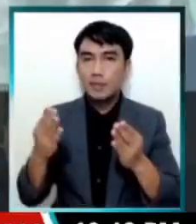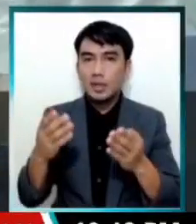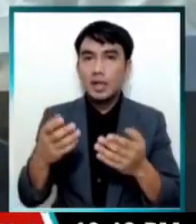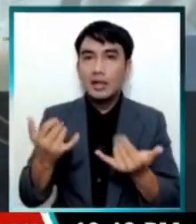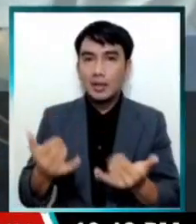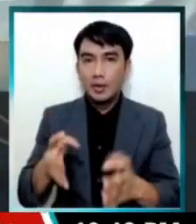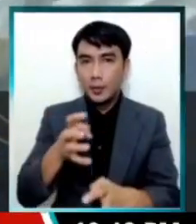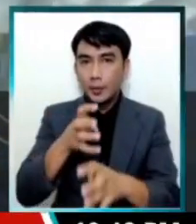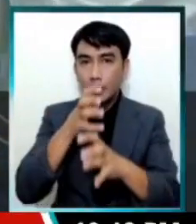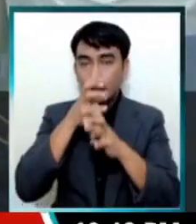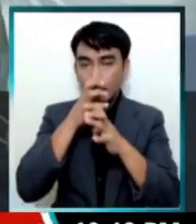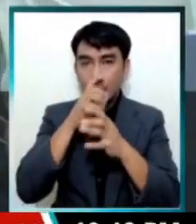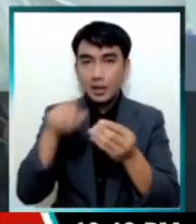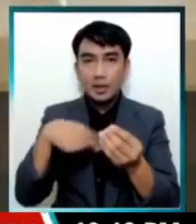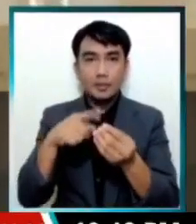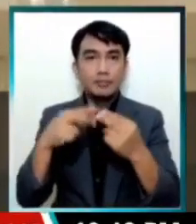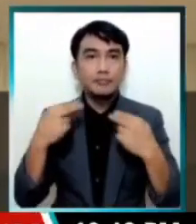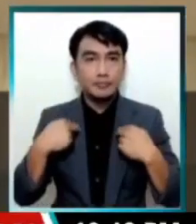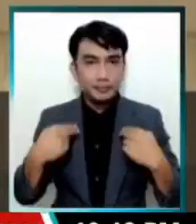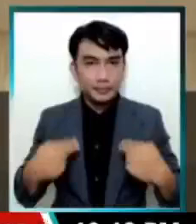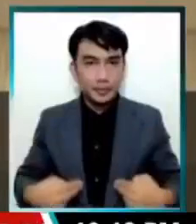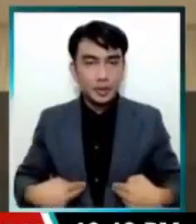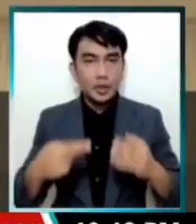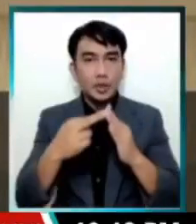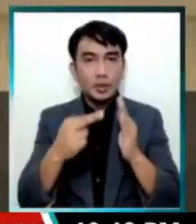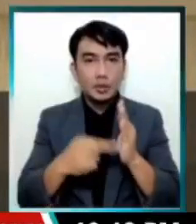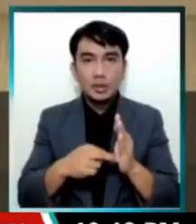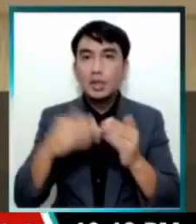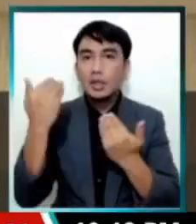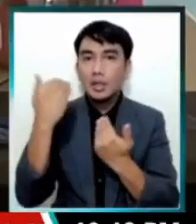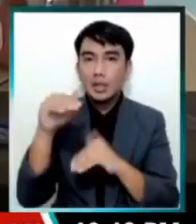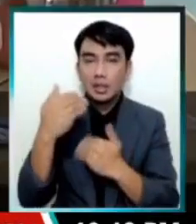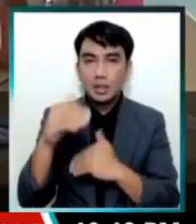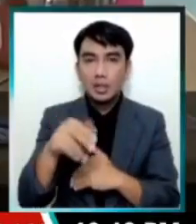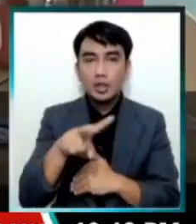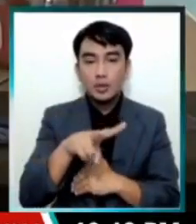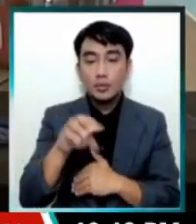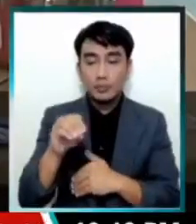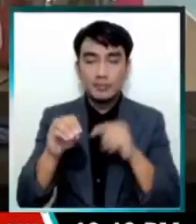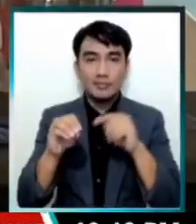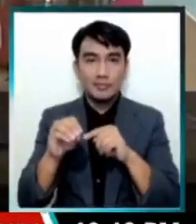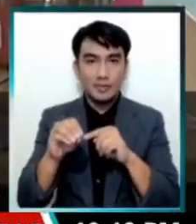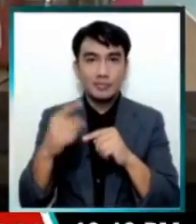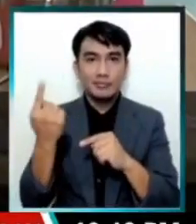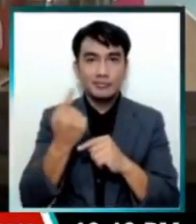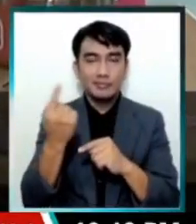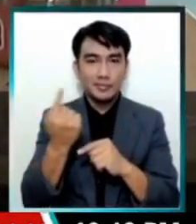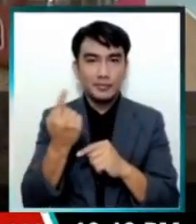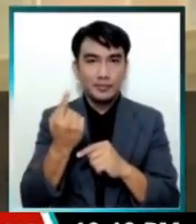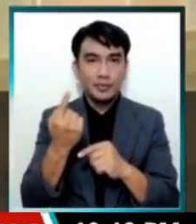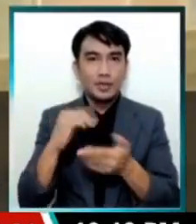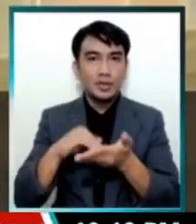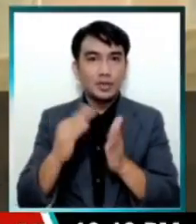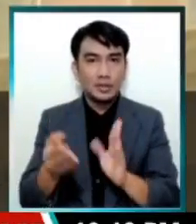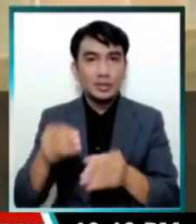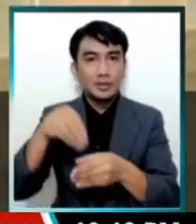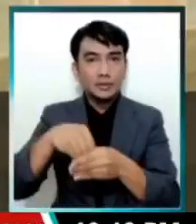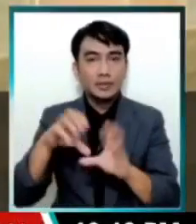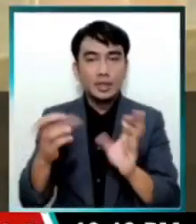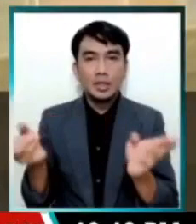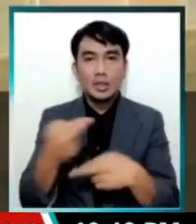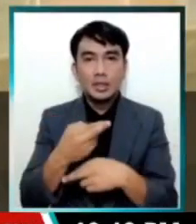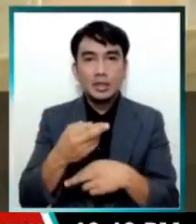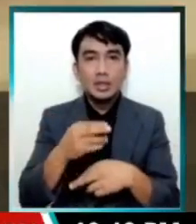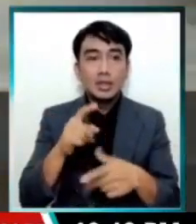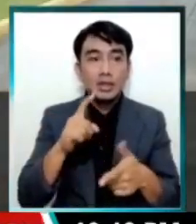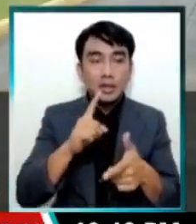health protocols. Nililimitahan din sa 20 ang mga estudyante sa bawat classroom. At tuwing lunchtime, imbes na sa